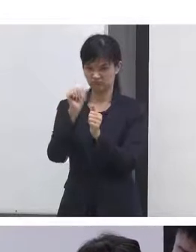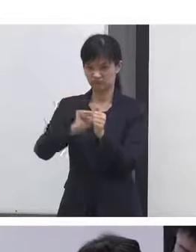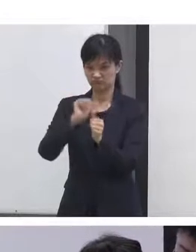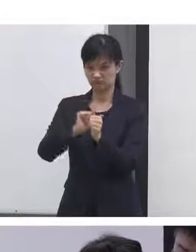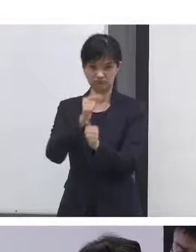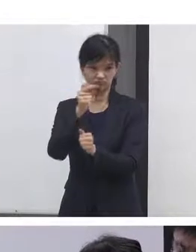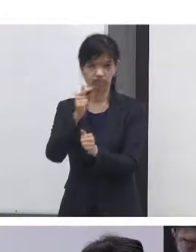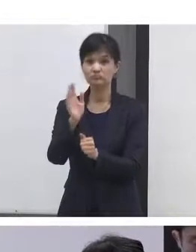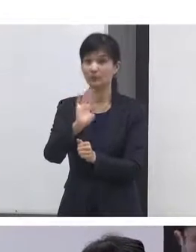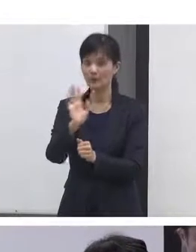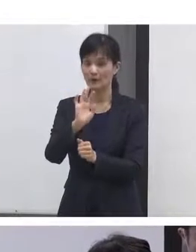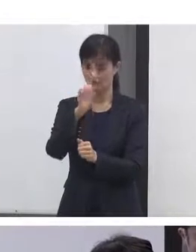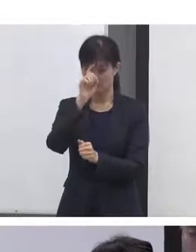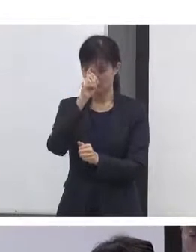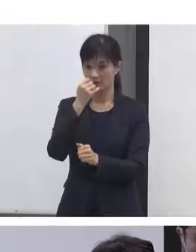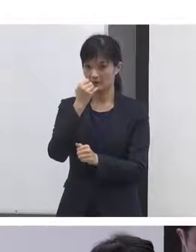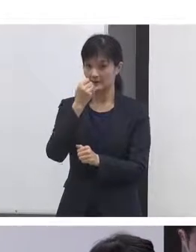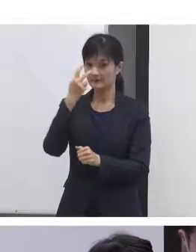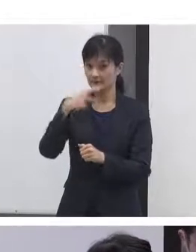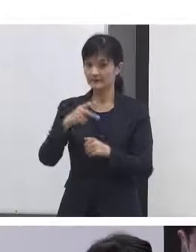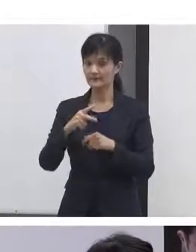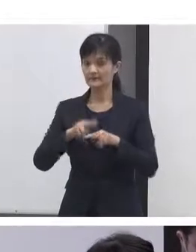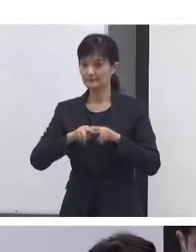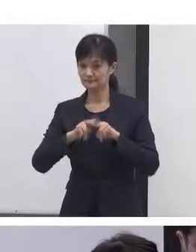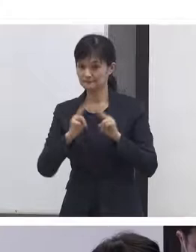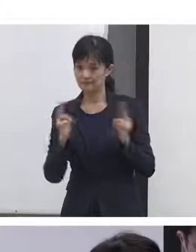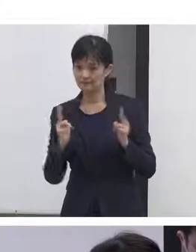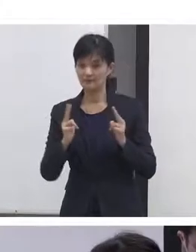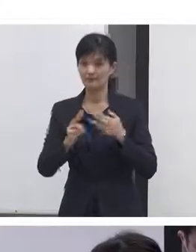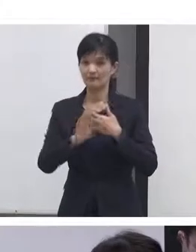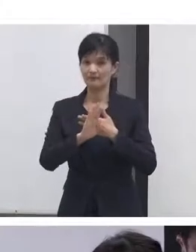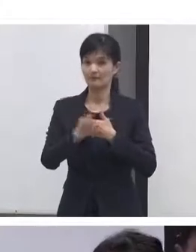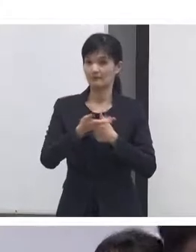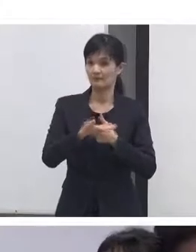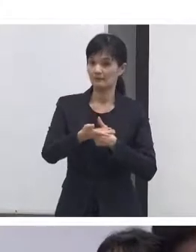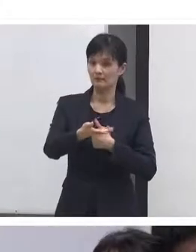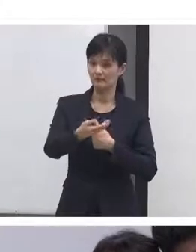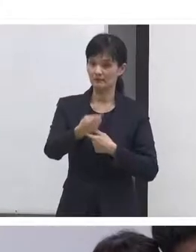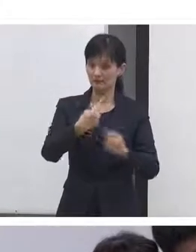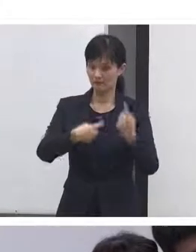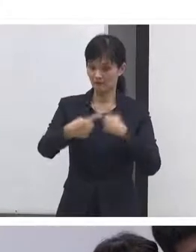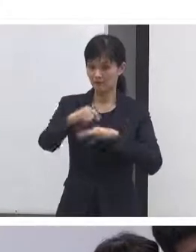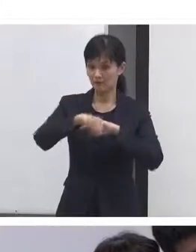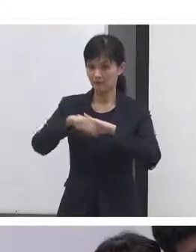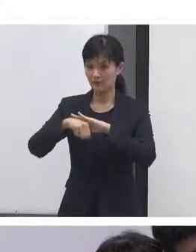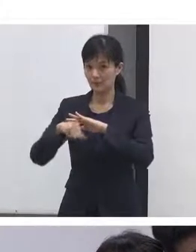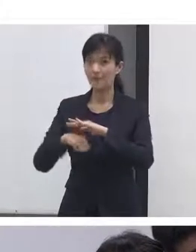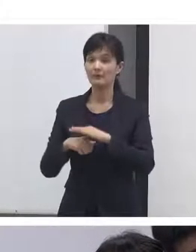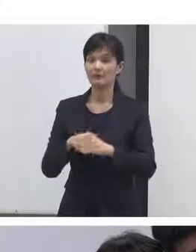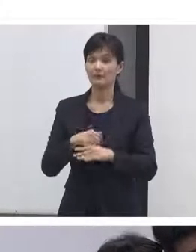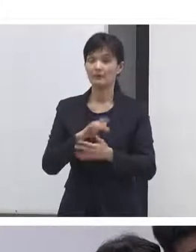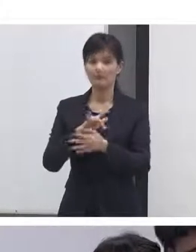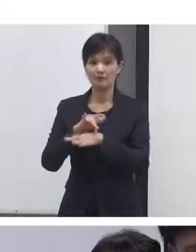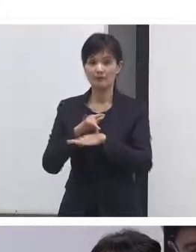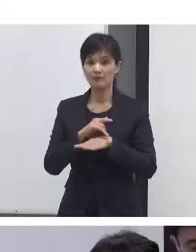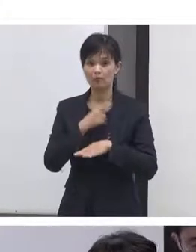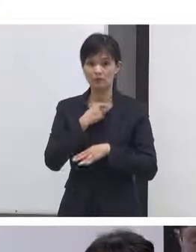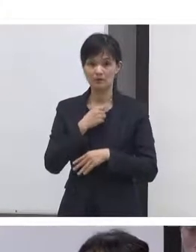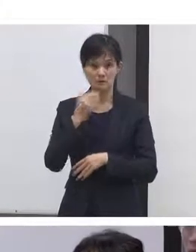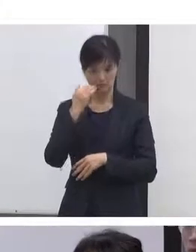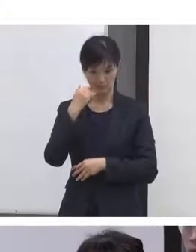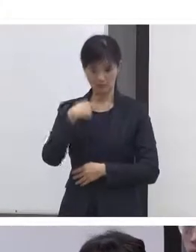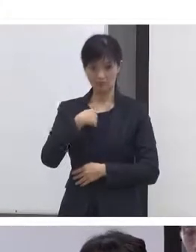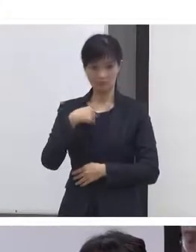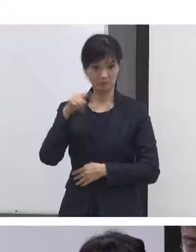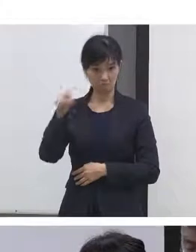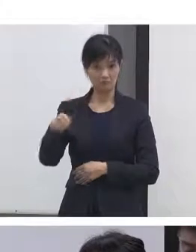有更多一些让其他人参与的空间。所以这个坚持某种程度就是说，如果我跟他一样这样